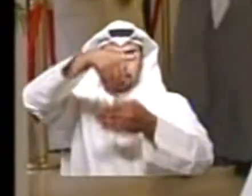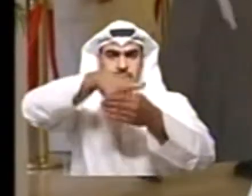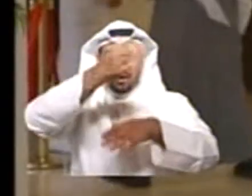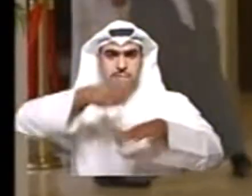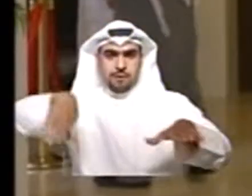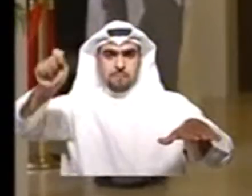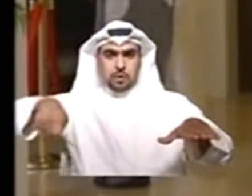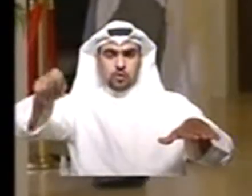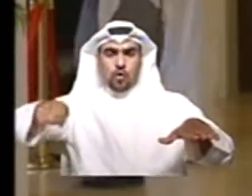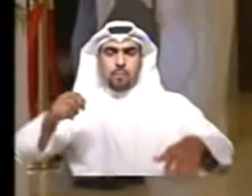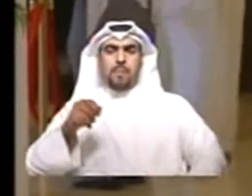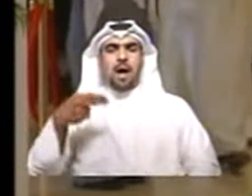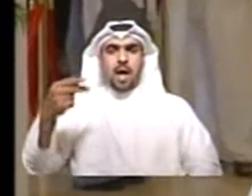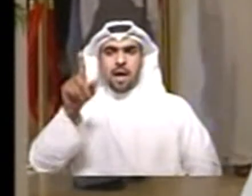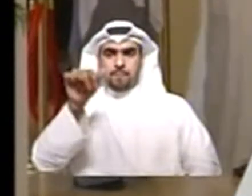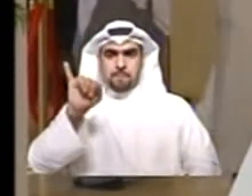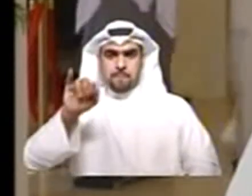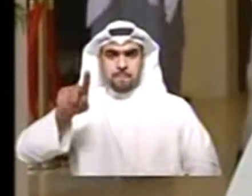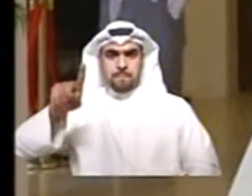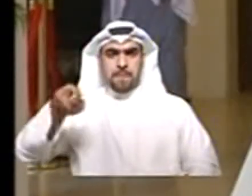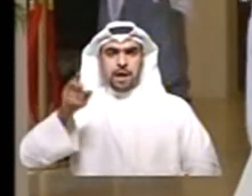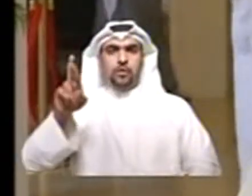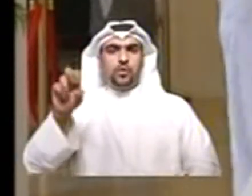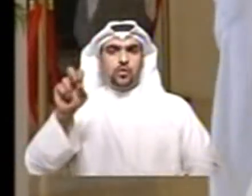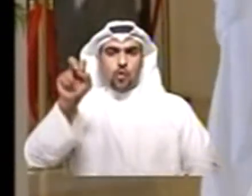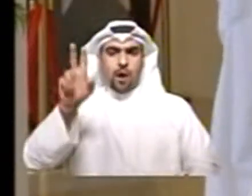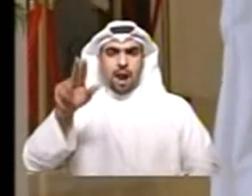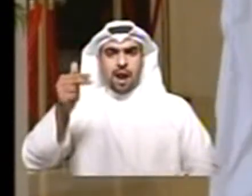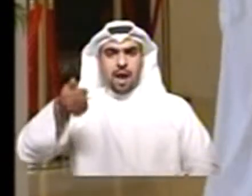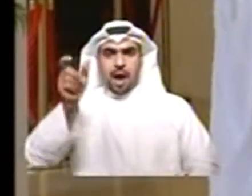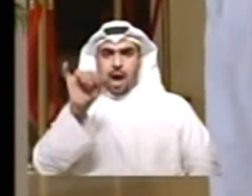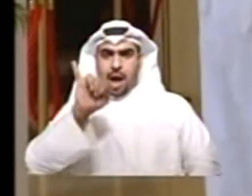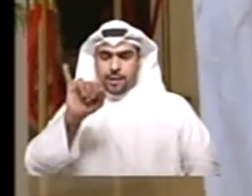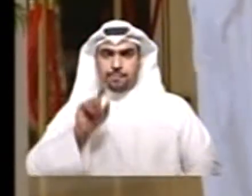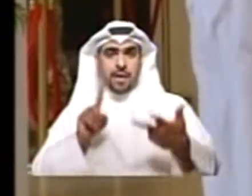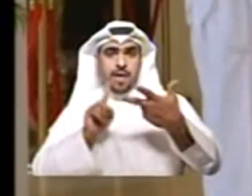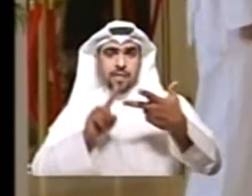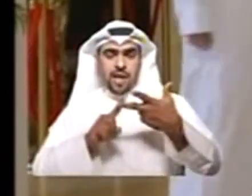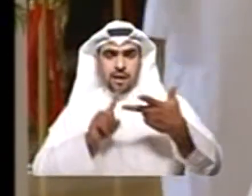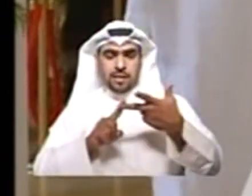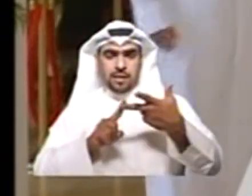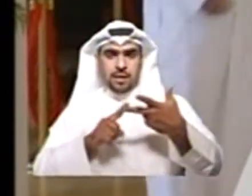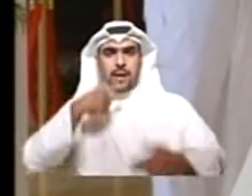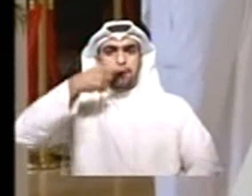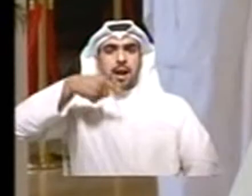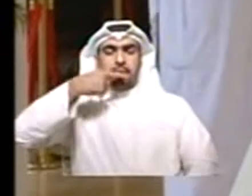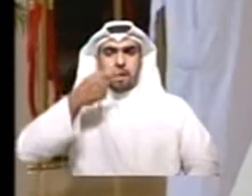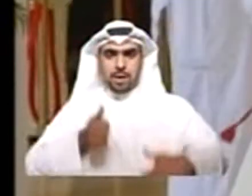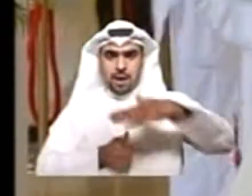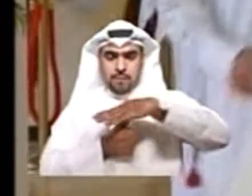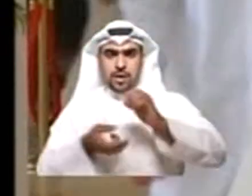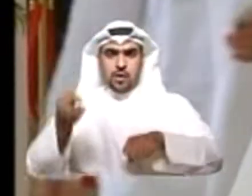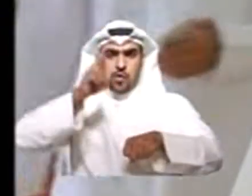السيد مرزوق علي الغانم، وبعد ذلك كان هناك الخطاب الأميري وكلمة السلطة